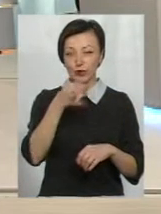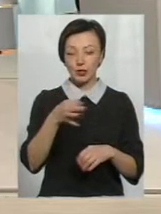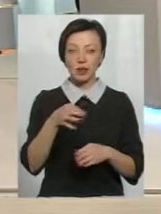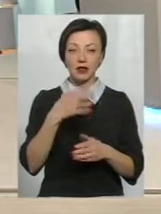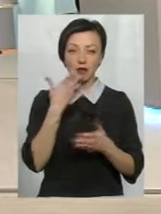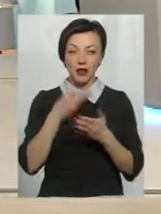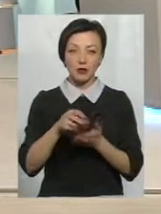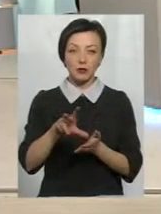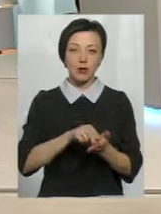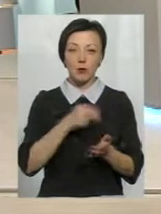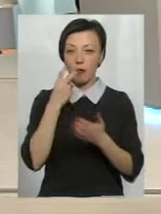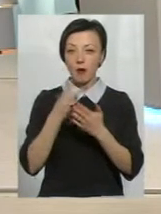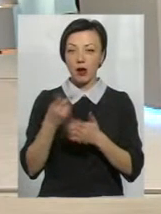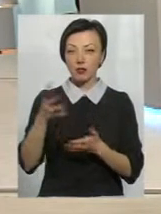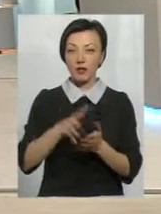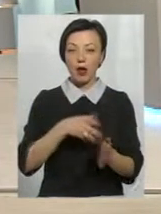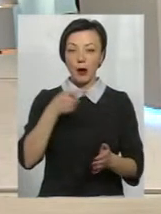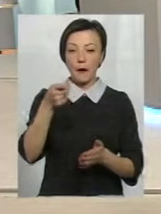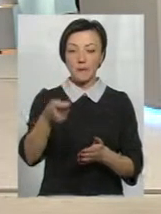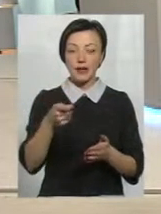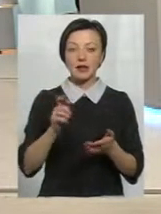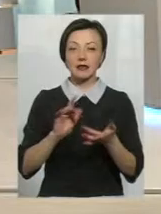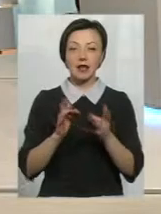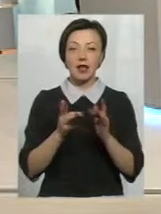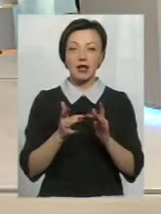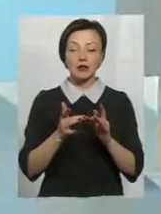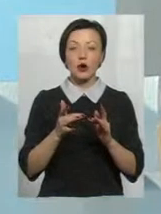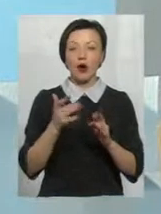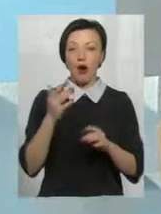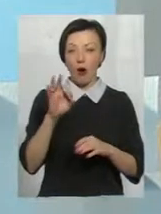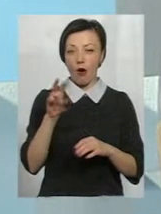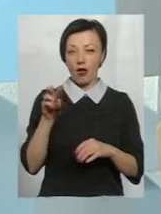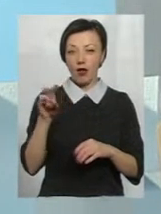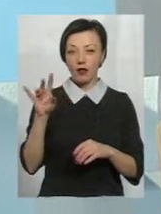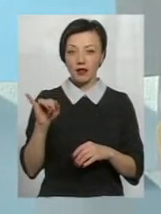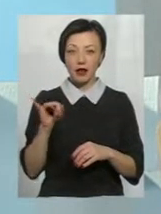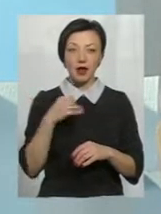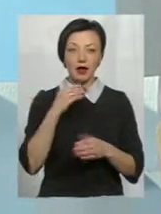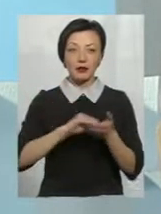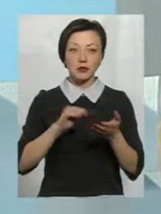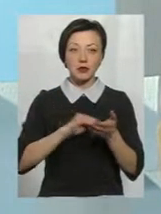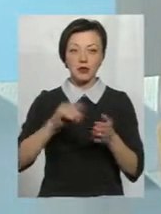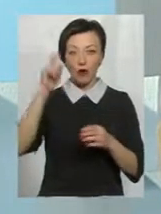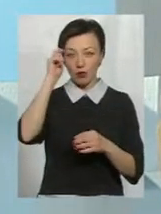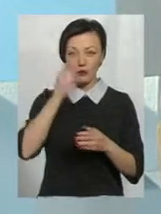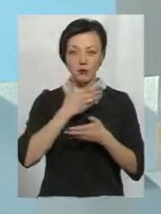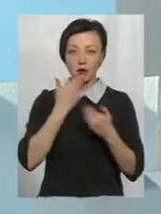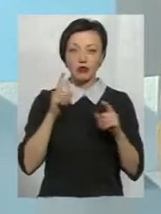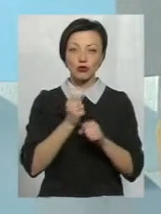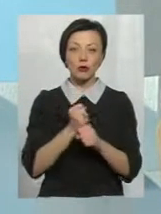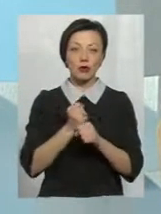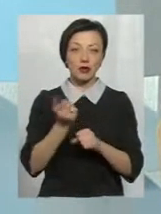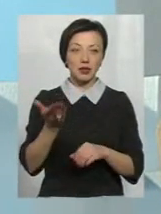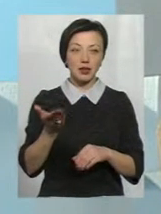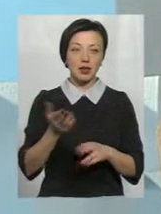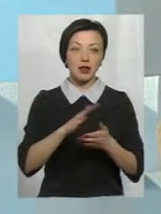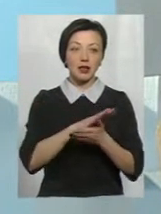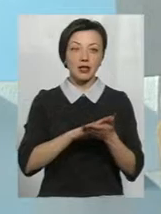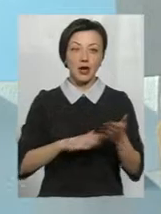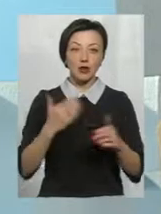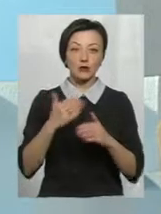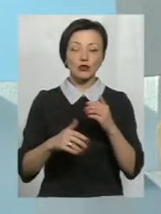побачив петицію Олени Берези, я написав, ну, хлопцям немає що робити, ну, тобі немає що робити. Далі,